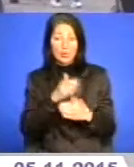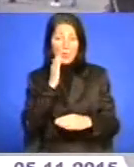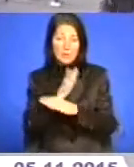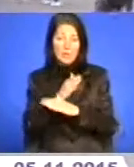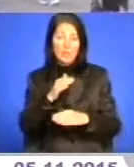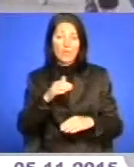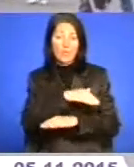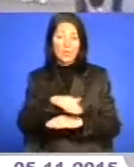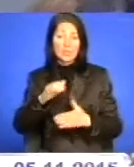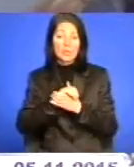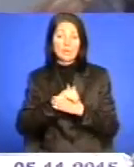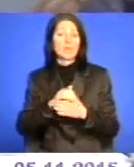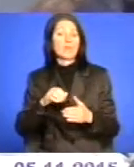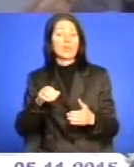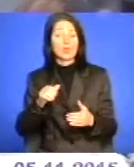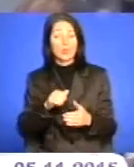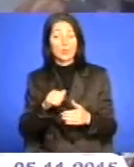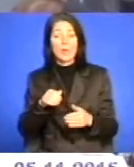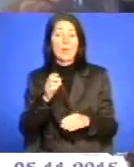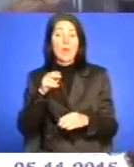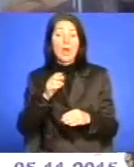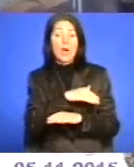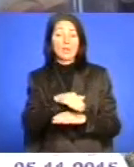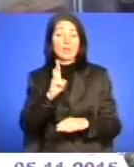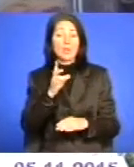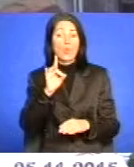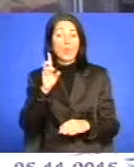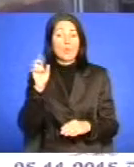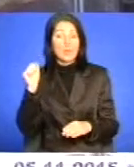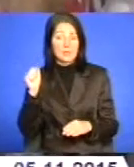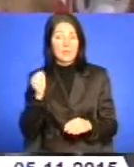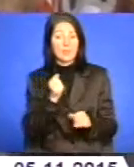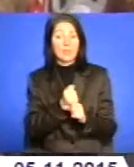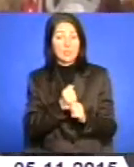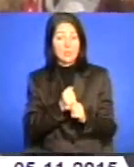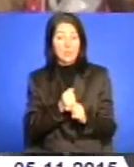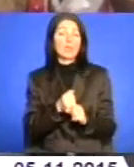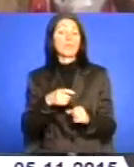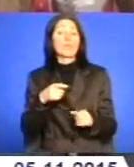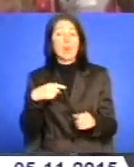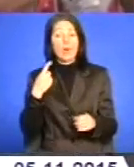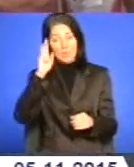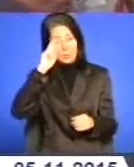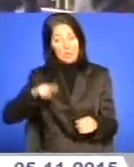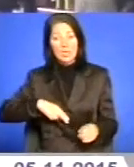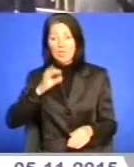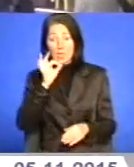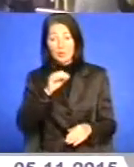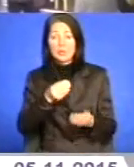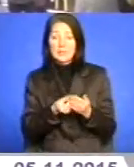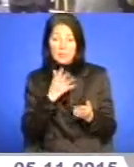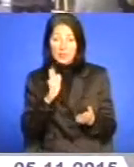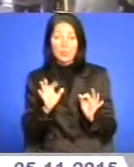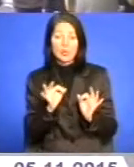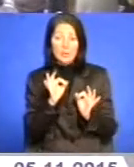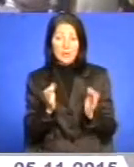масиві «Сонячний» біля ринку «Галицький» на вулиці Курбаса. Працівники Департаменту агропромислового розвитку облдержадміністрації кажуть, що ціни будуть